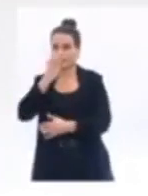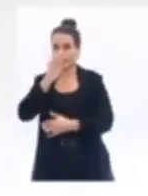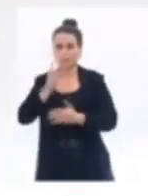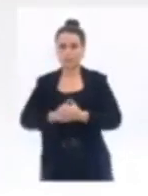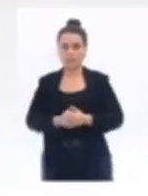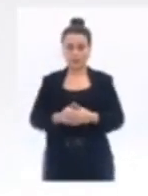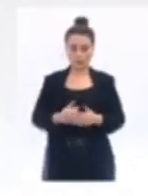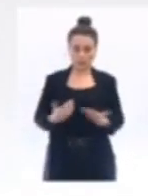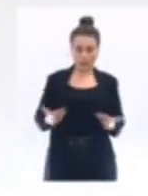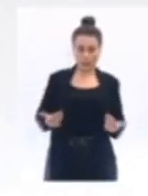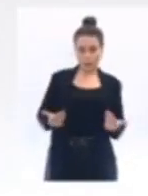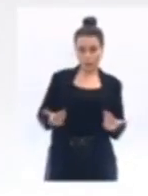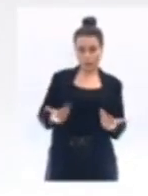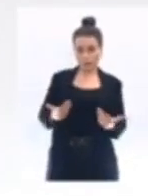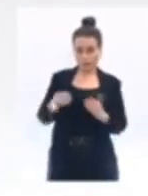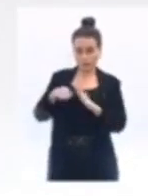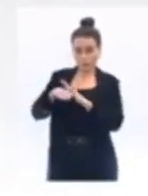Le taux d'incidence, puisque